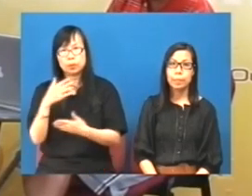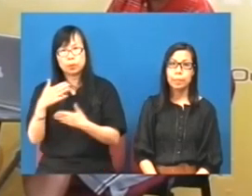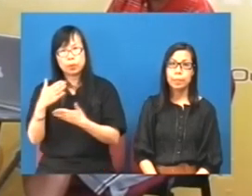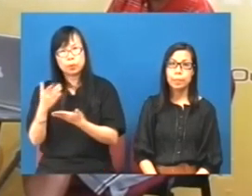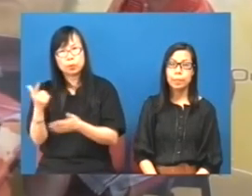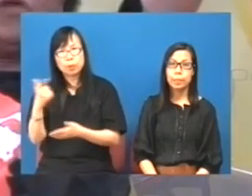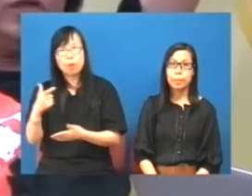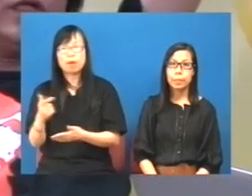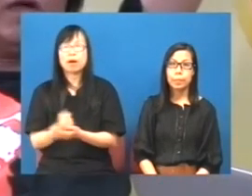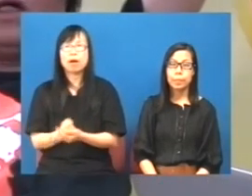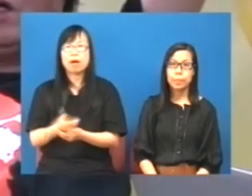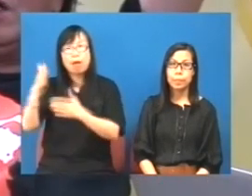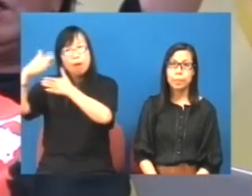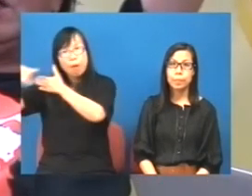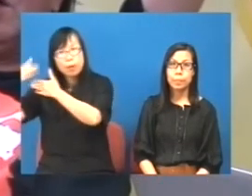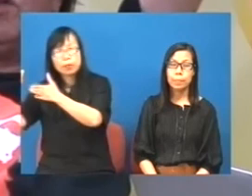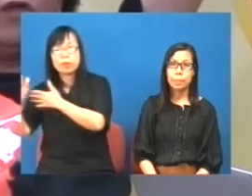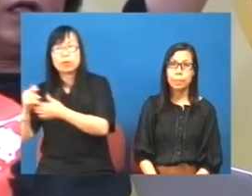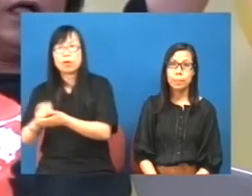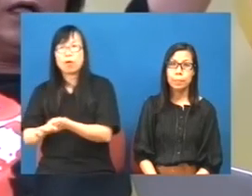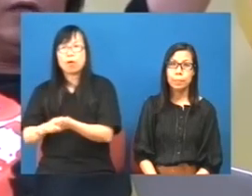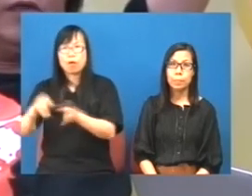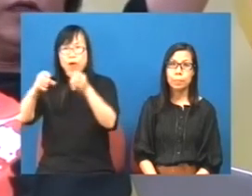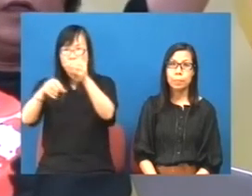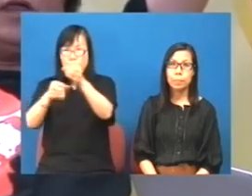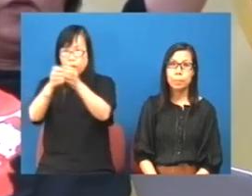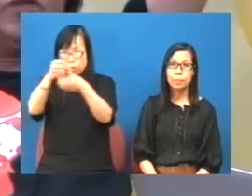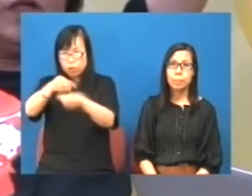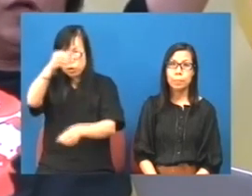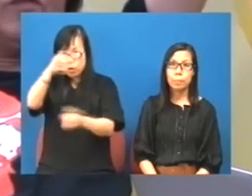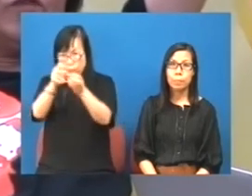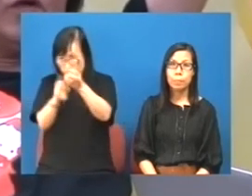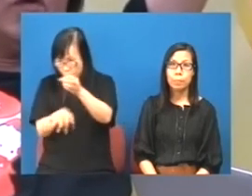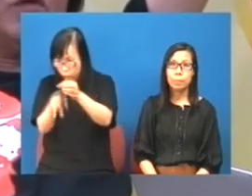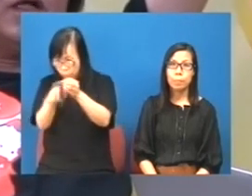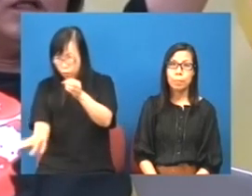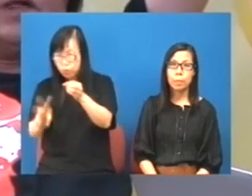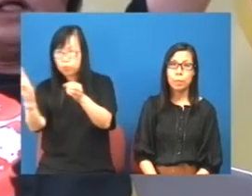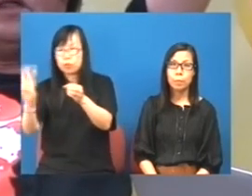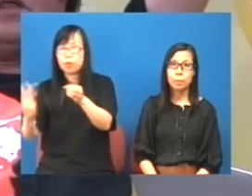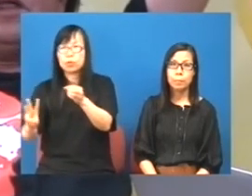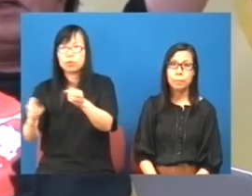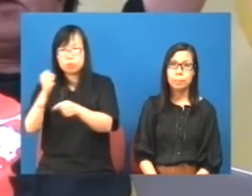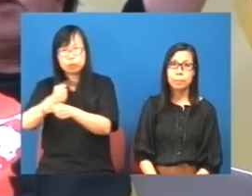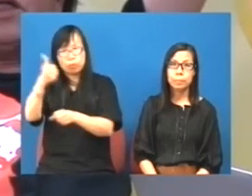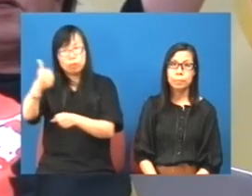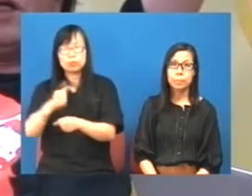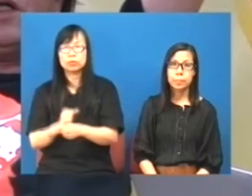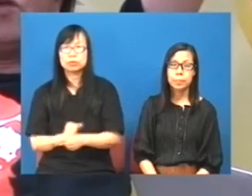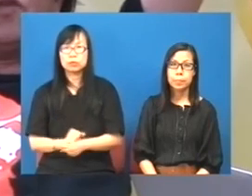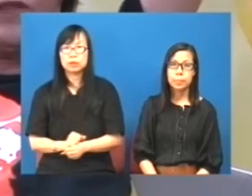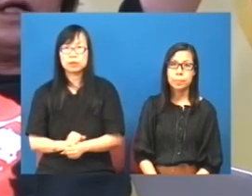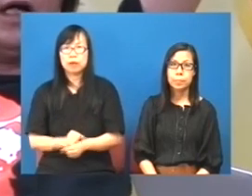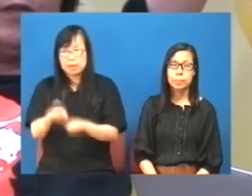外國的疏水即是說去水的功夫做得很好因為你要做一些